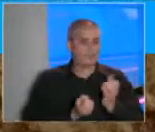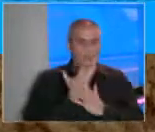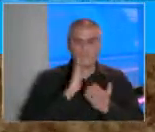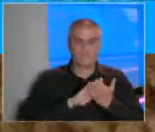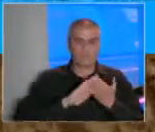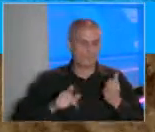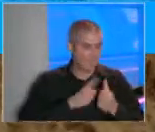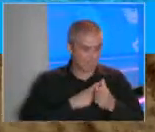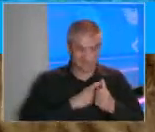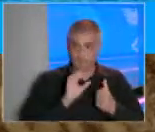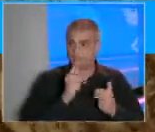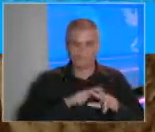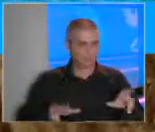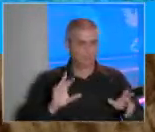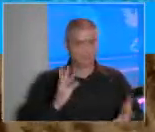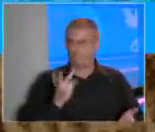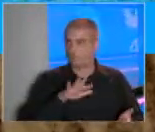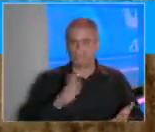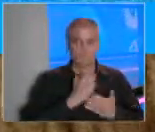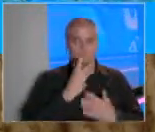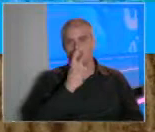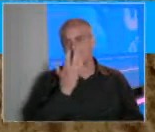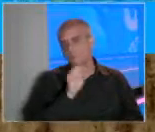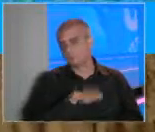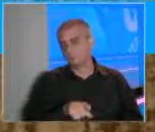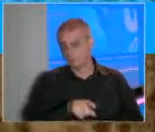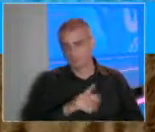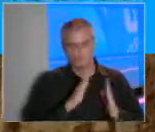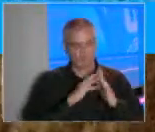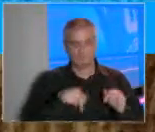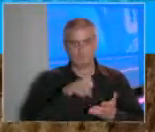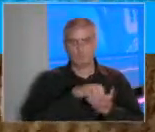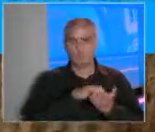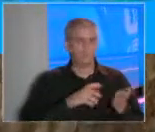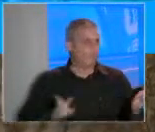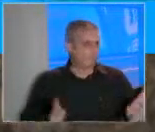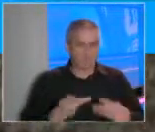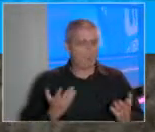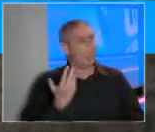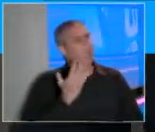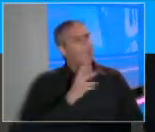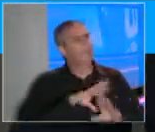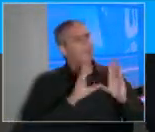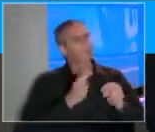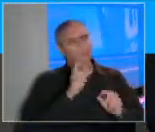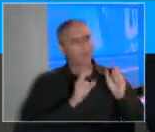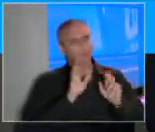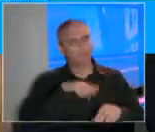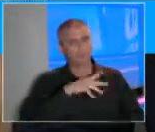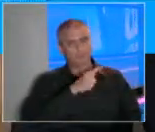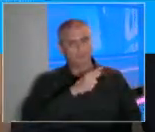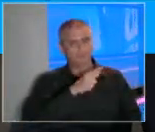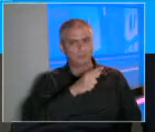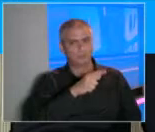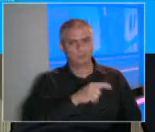גן ילדים, ממציאות של 100 ילדים, אנחנו כבר 250 ילדים שגרים פה ביישוב, לא יכולים... כמה סך הכל תושבים יש במצפה